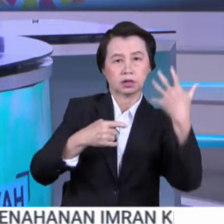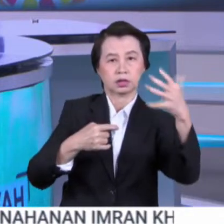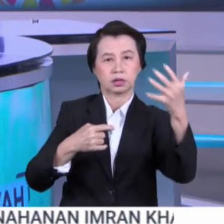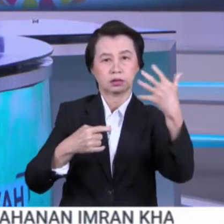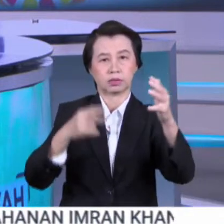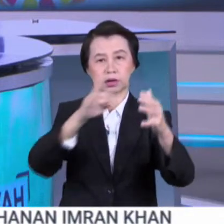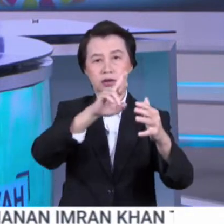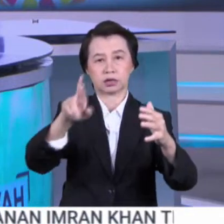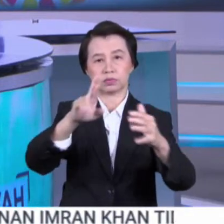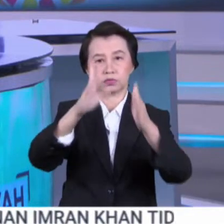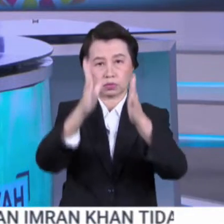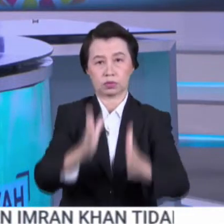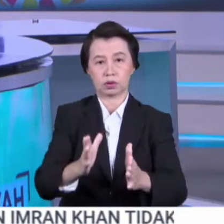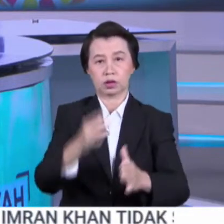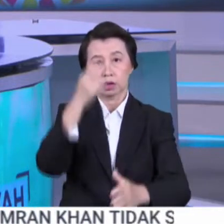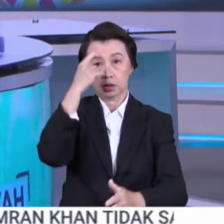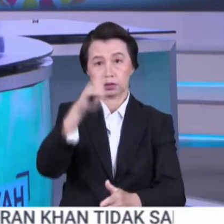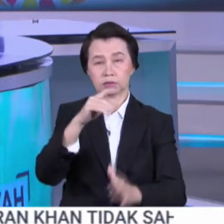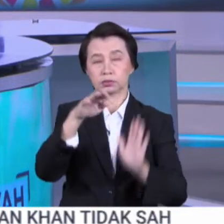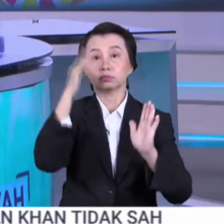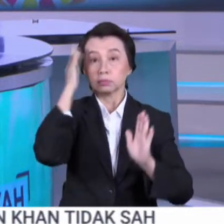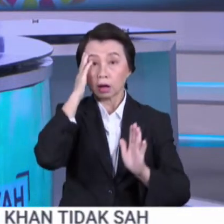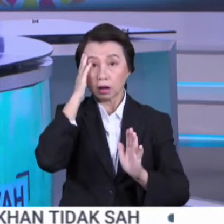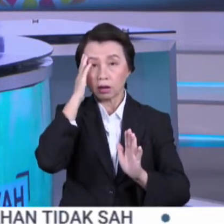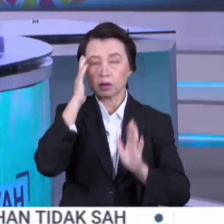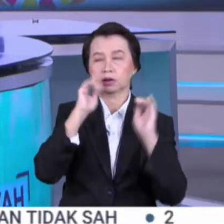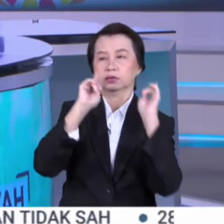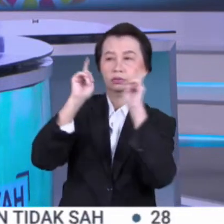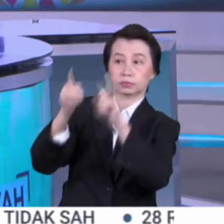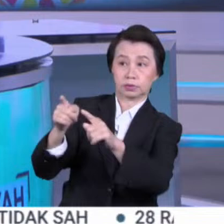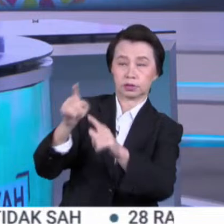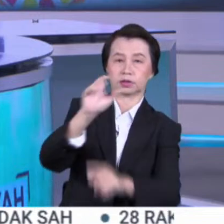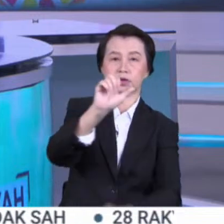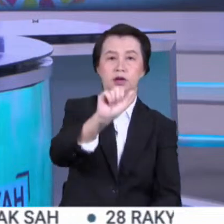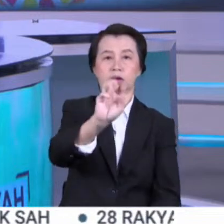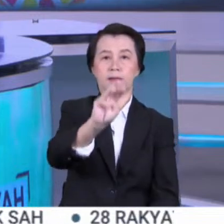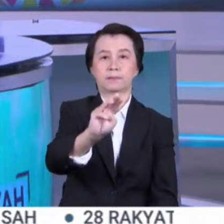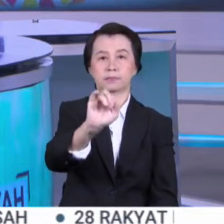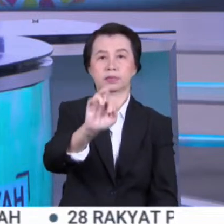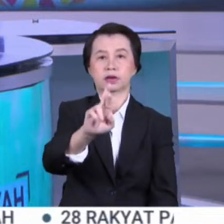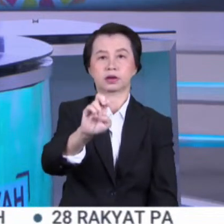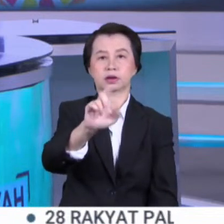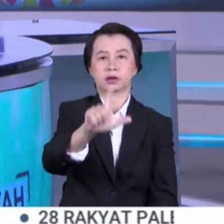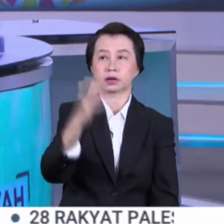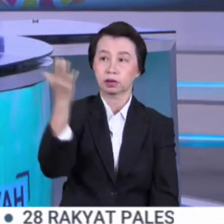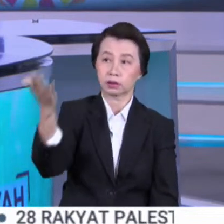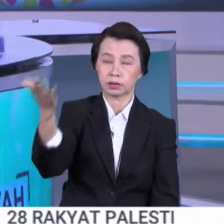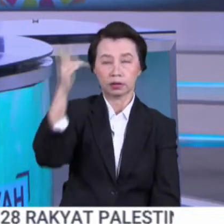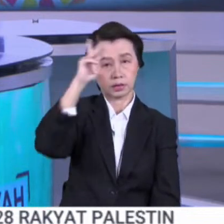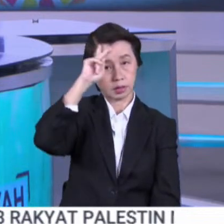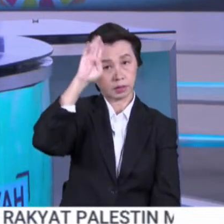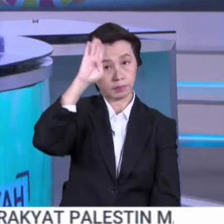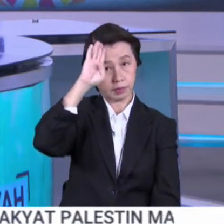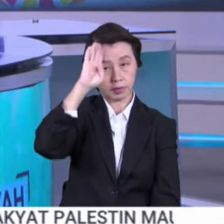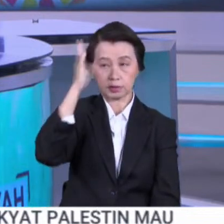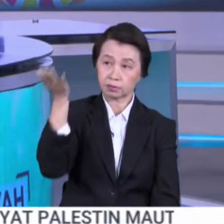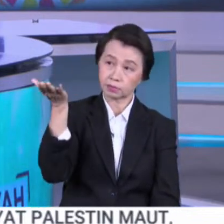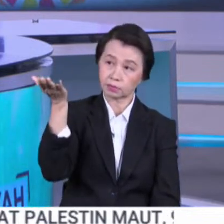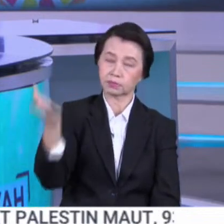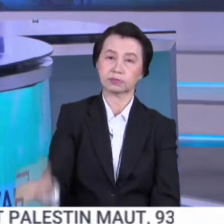15,000 pengunjung. Jadi untuk perinciannya kita langsung bersama Amirul Hafiz Rosli di Kota Baru. Silakan Amirul.